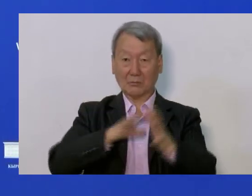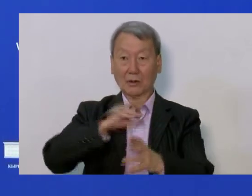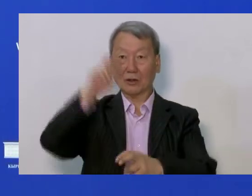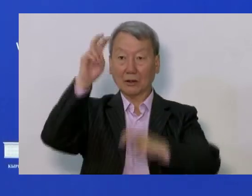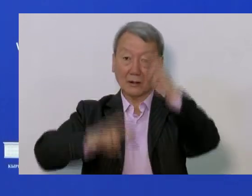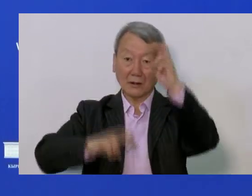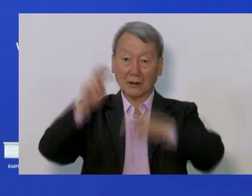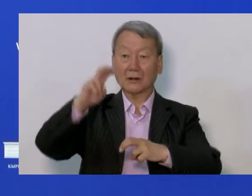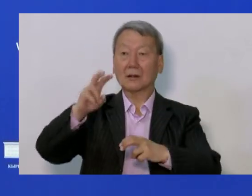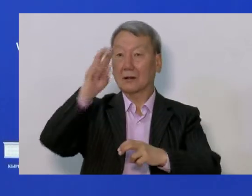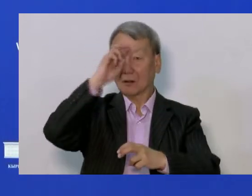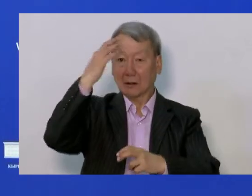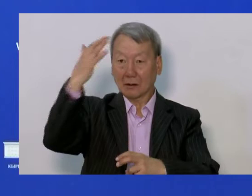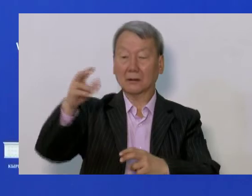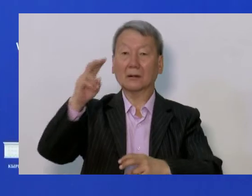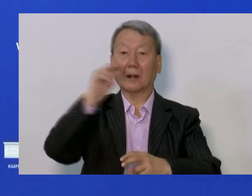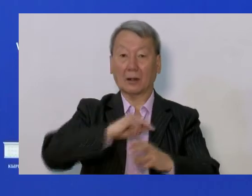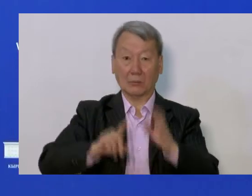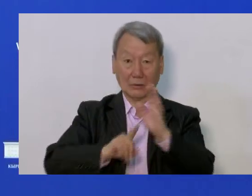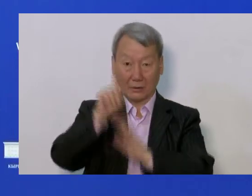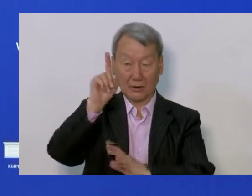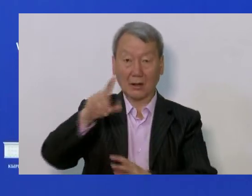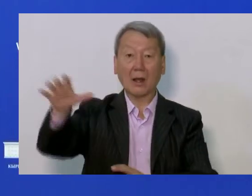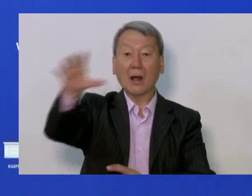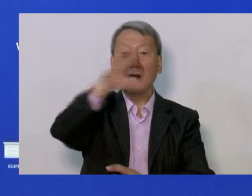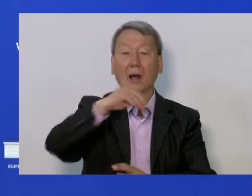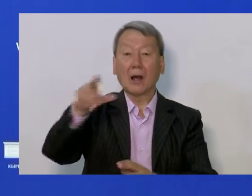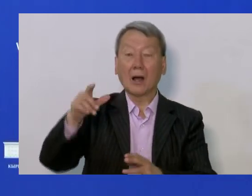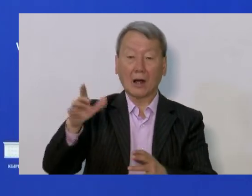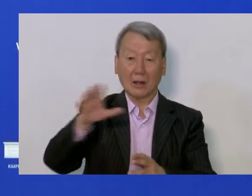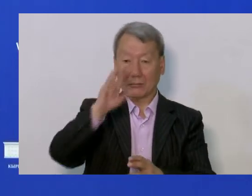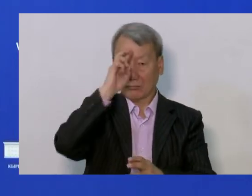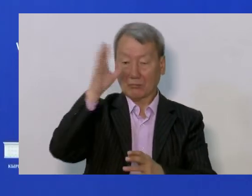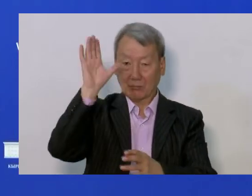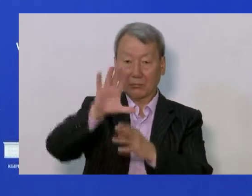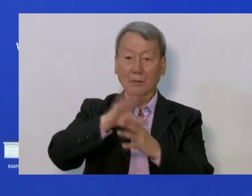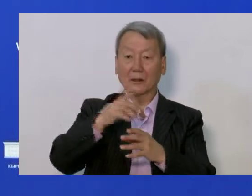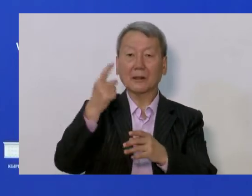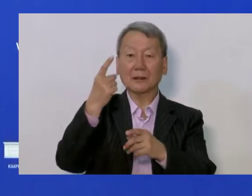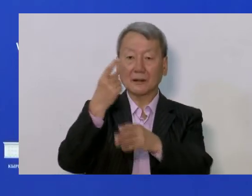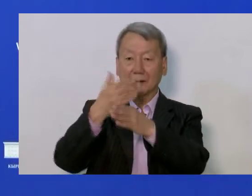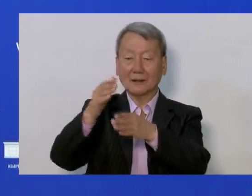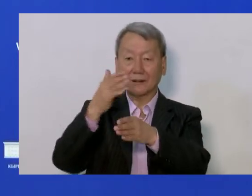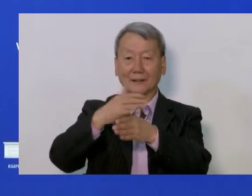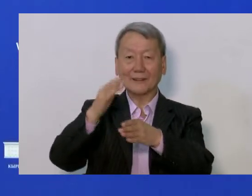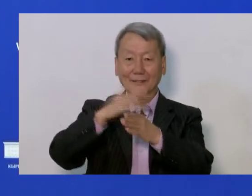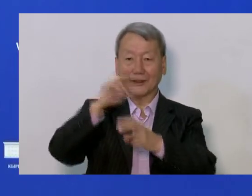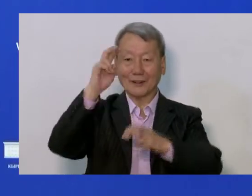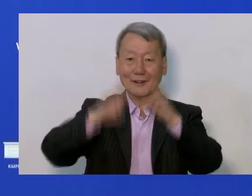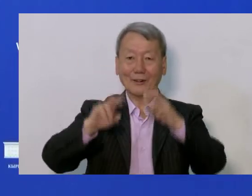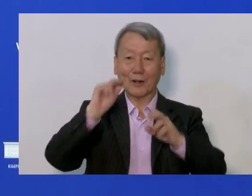возобновили свою экономическую деятельность. В несколько этапов было принято решение постепенно